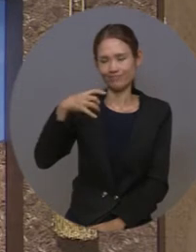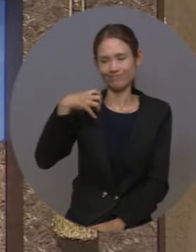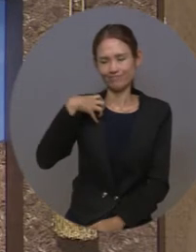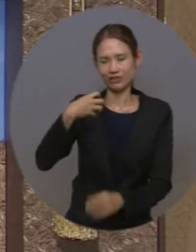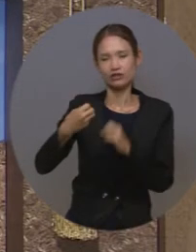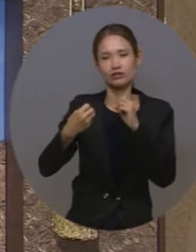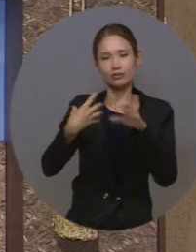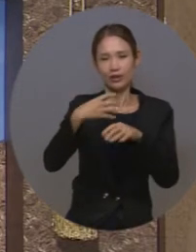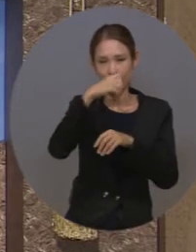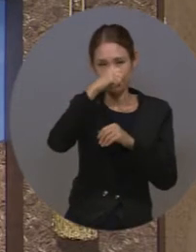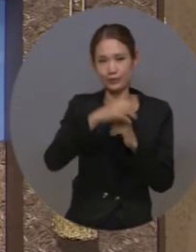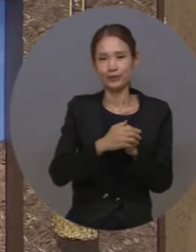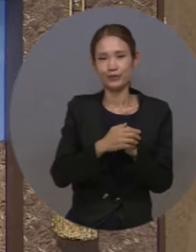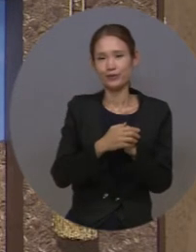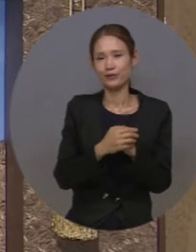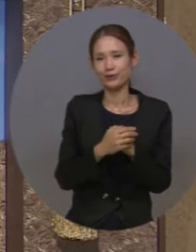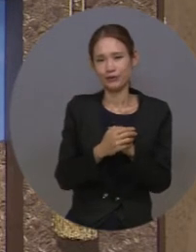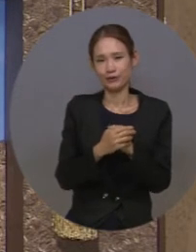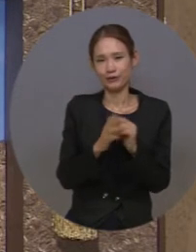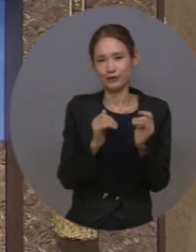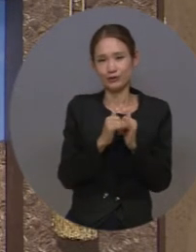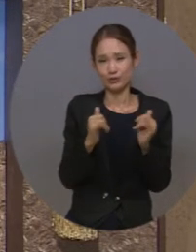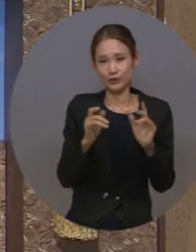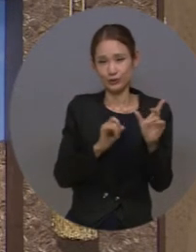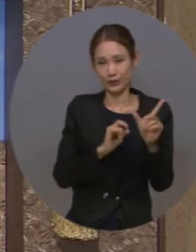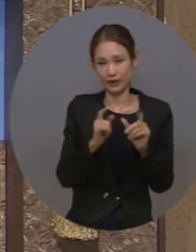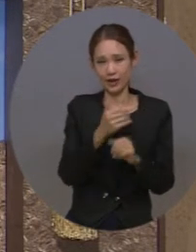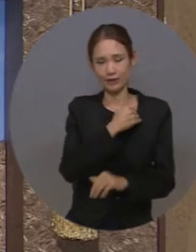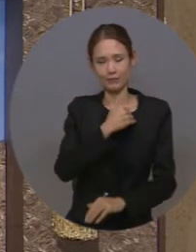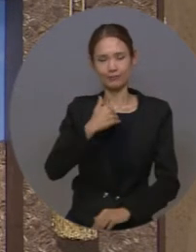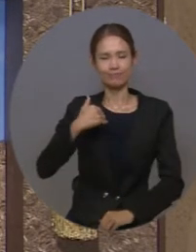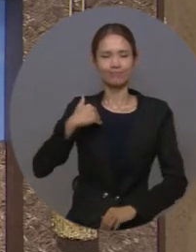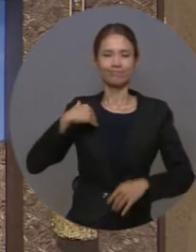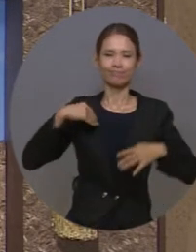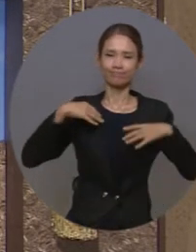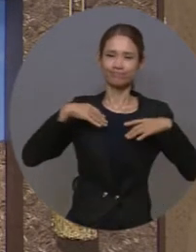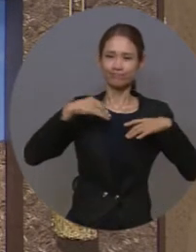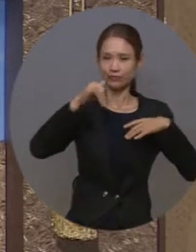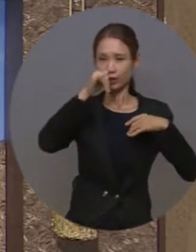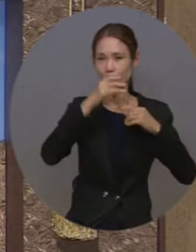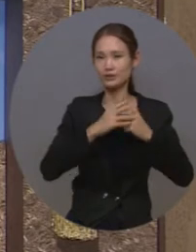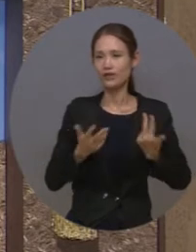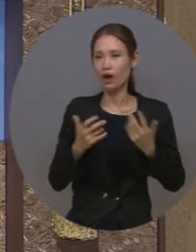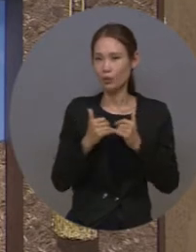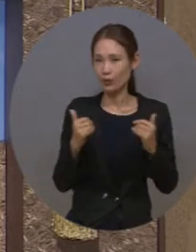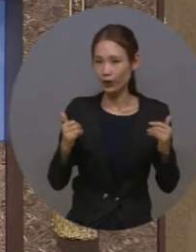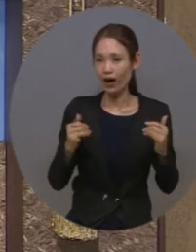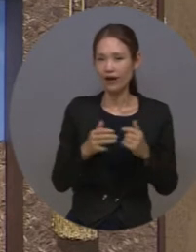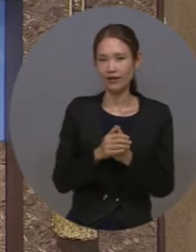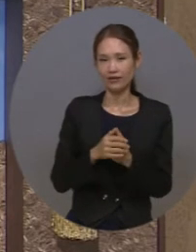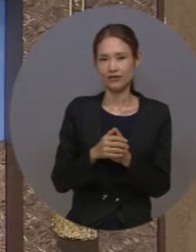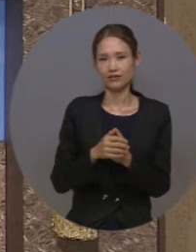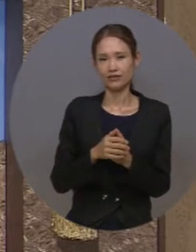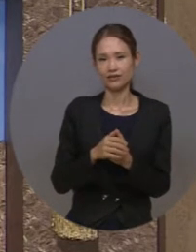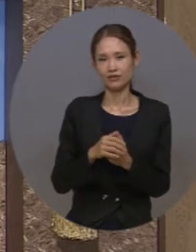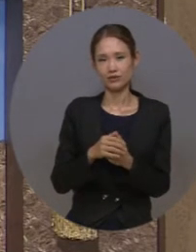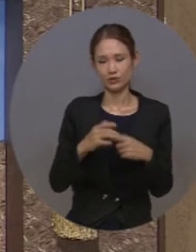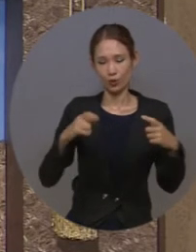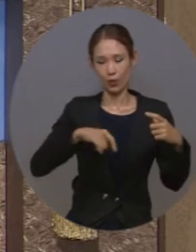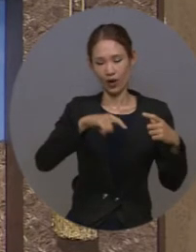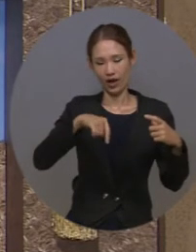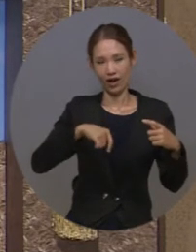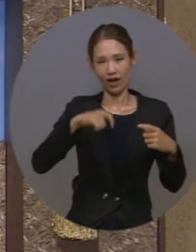호응이 있었고요. 네. 주민들도 상당히 그 뭐 자부심도 있었고 자원봉사하는 사람들도 그 어떤 그 동의에 대한